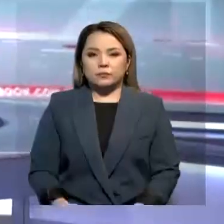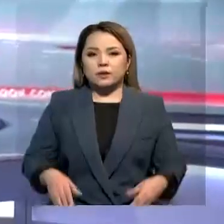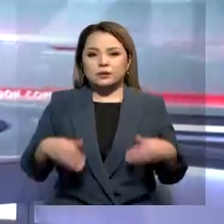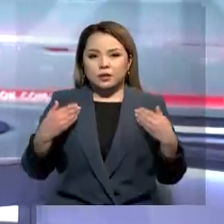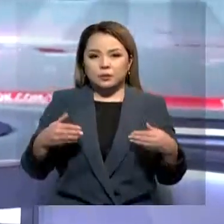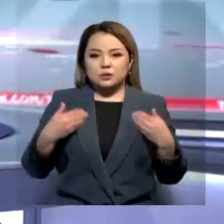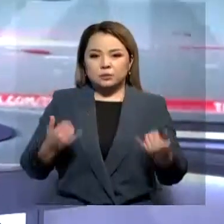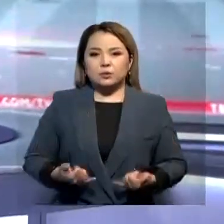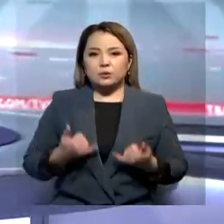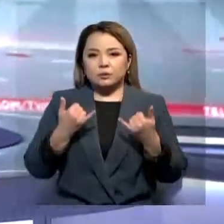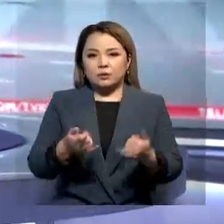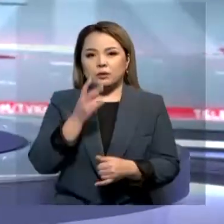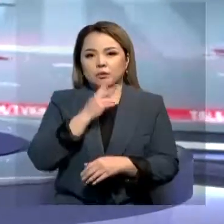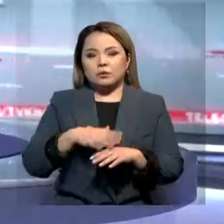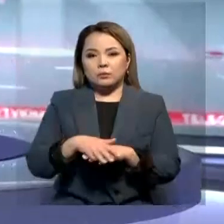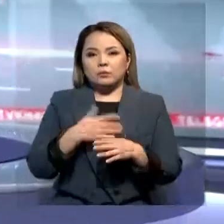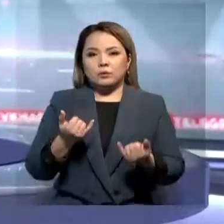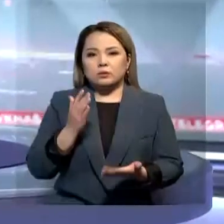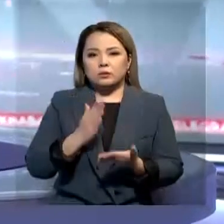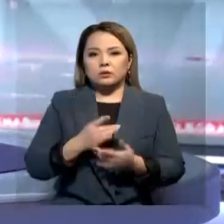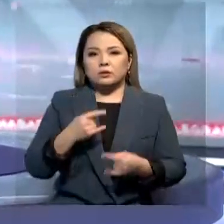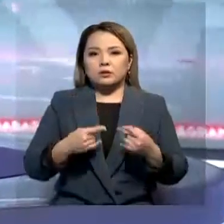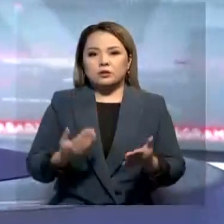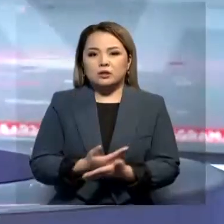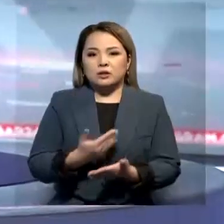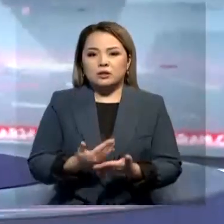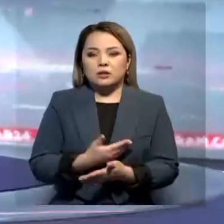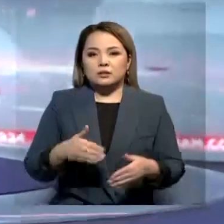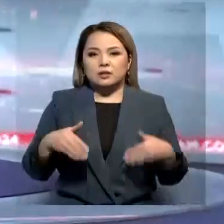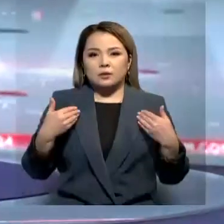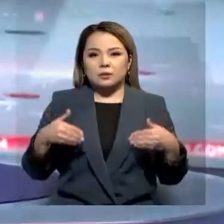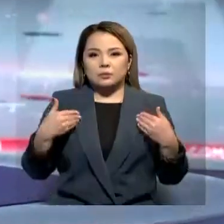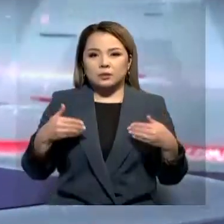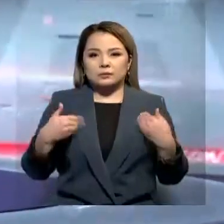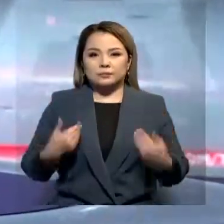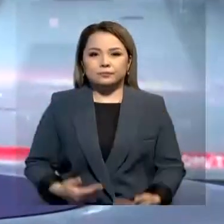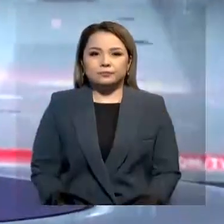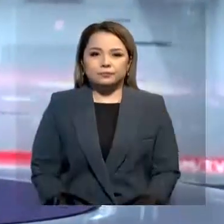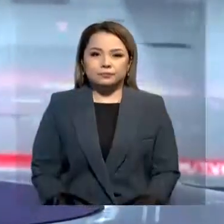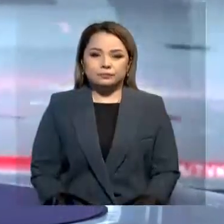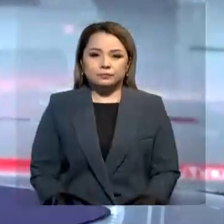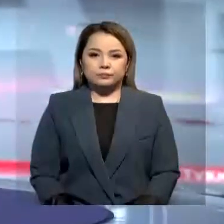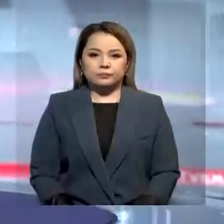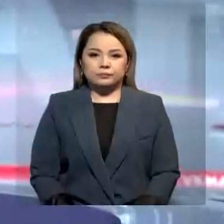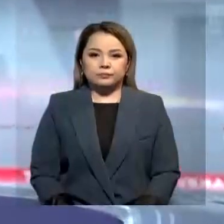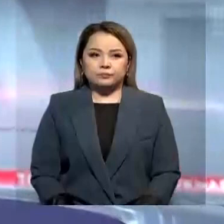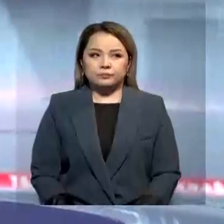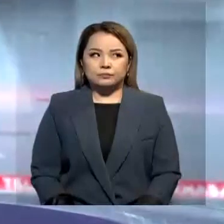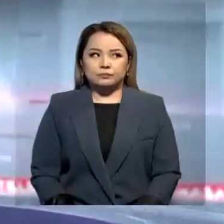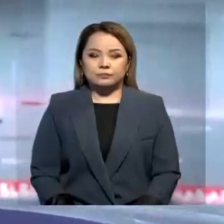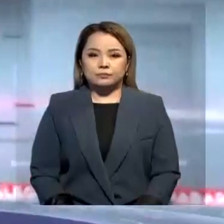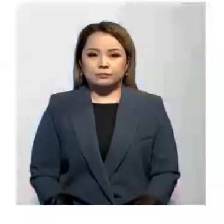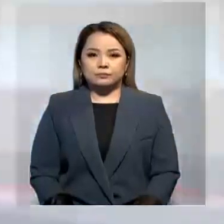Армысыз көрермен эфирде жаңалықтар. Жарияшы мен Алесина Пин сурдаудармада Шырын Қошпанова. Алдымен аңдатпа.